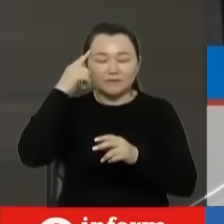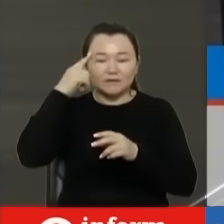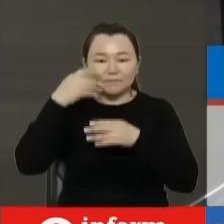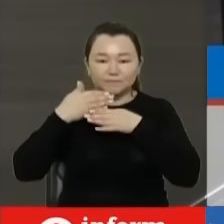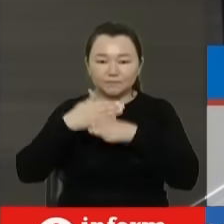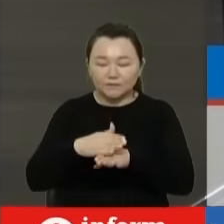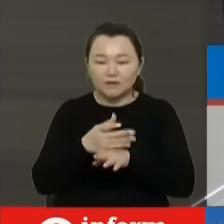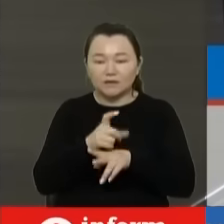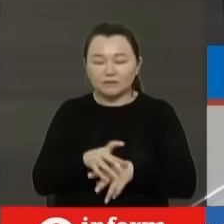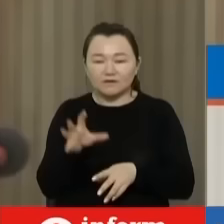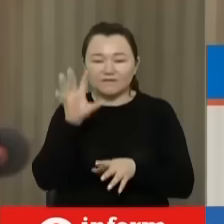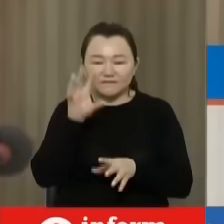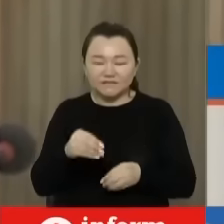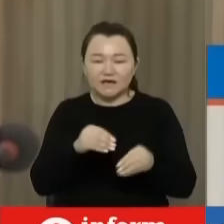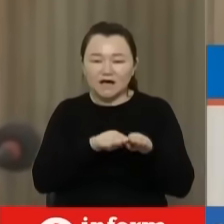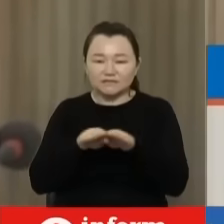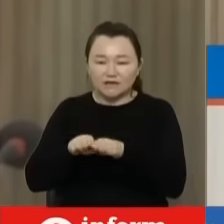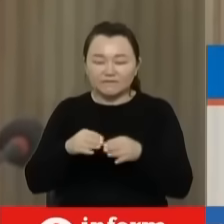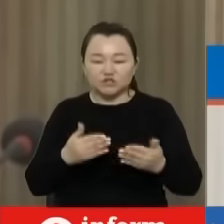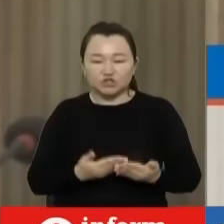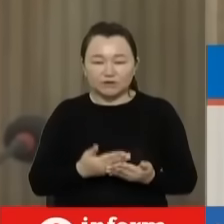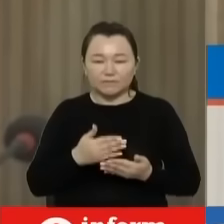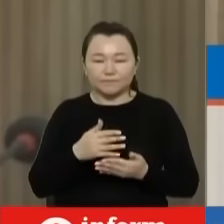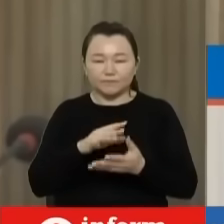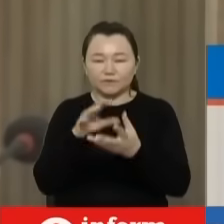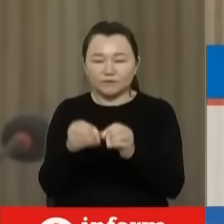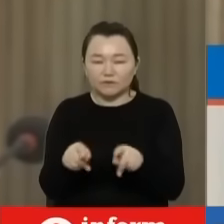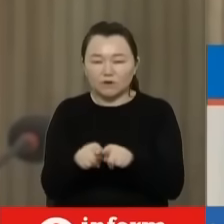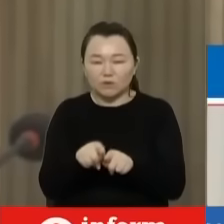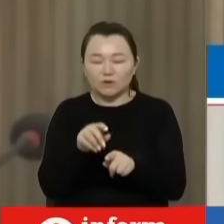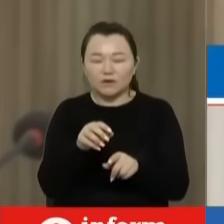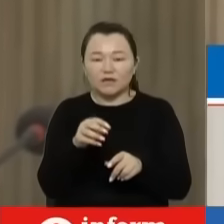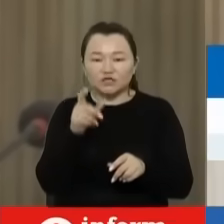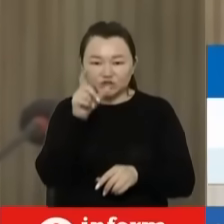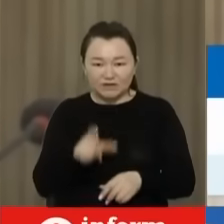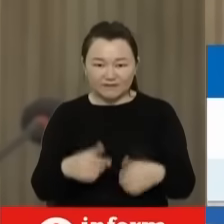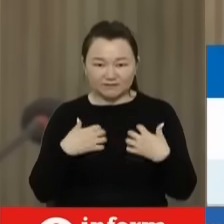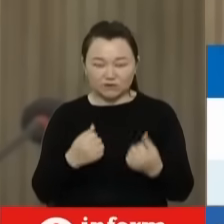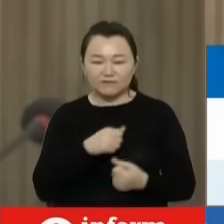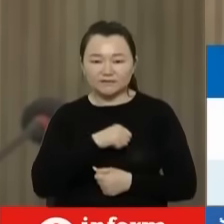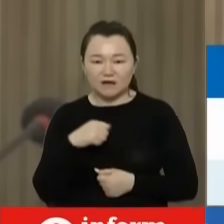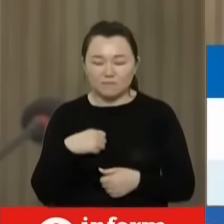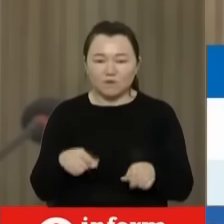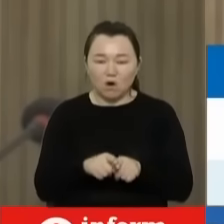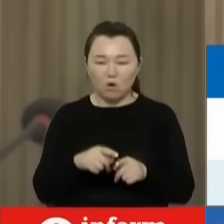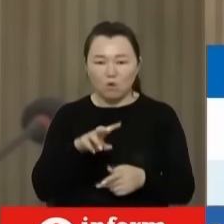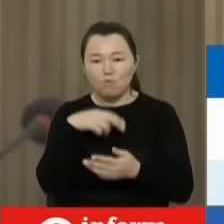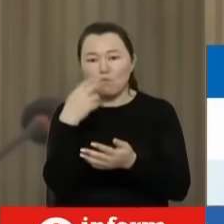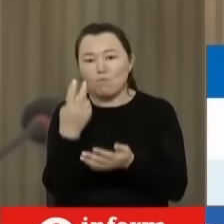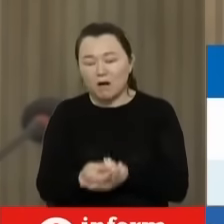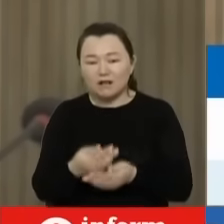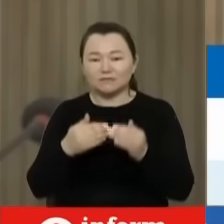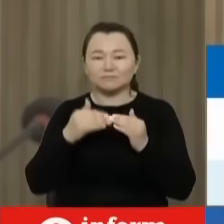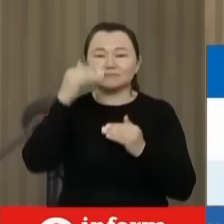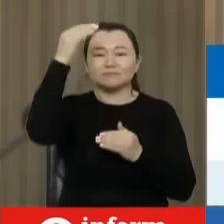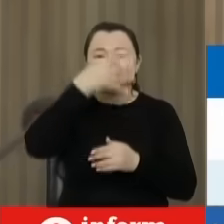жарақат бірдей әсер еткен. Травма павлекші. Дені дұрыс адам өздігінен мұндай жарақаттар алмайды. Биіктен құласа бір